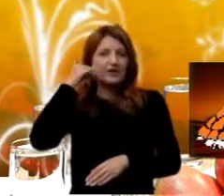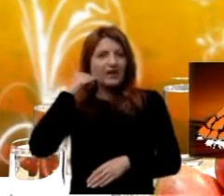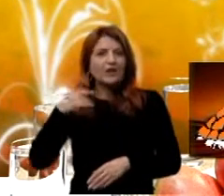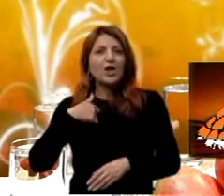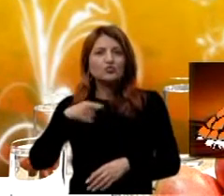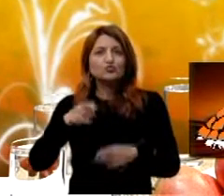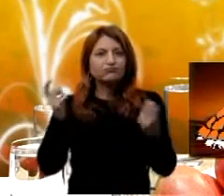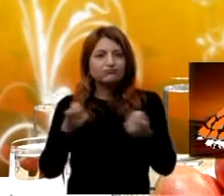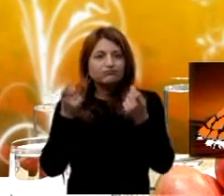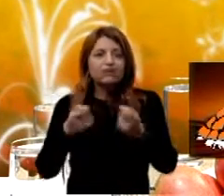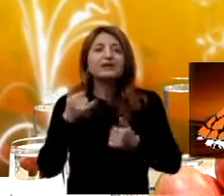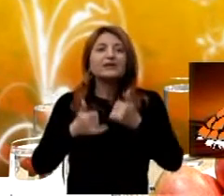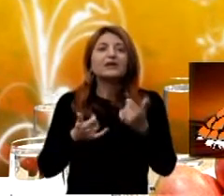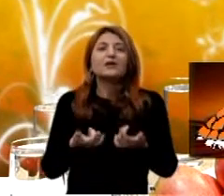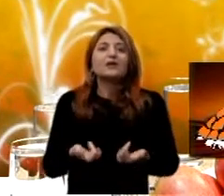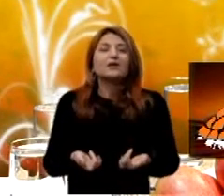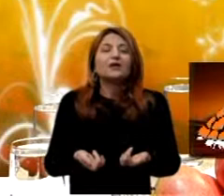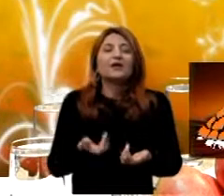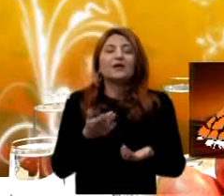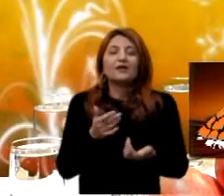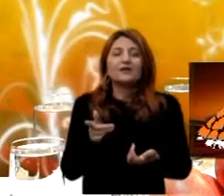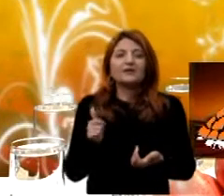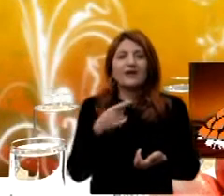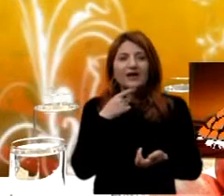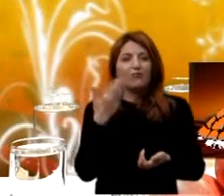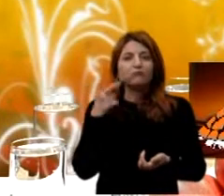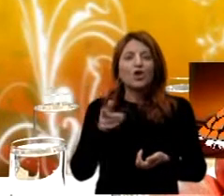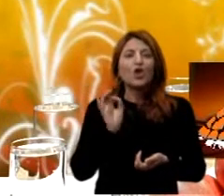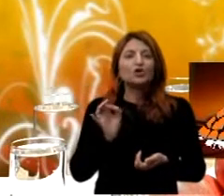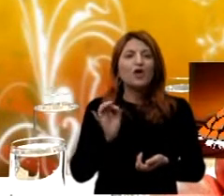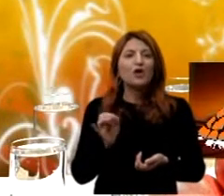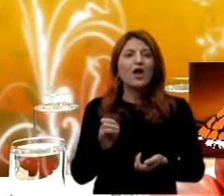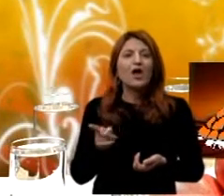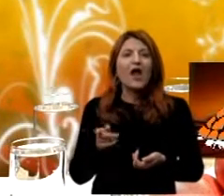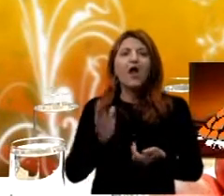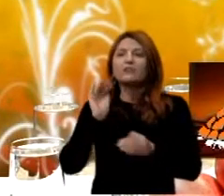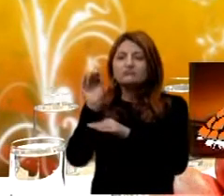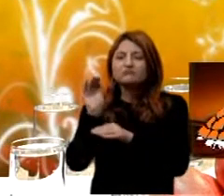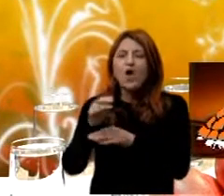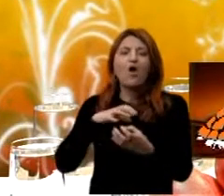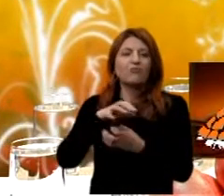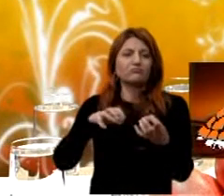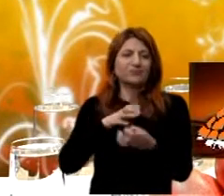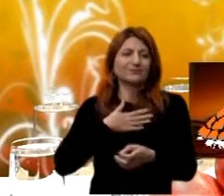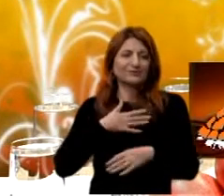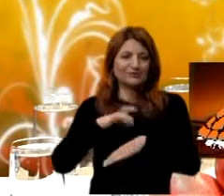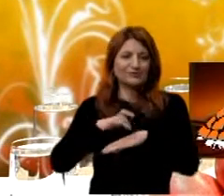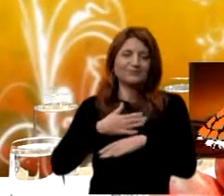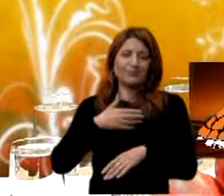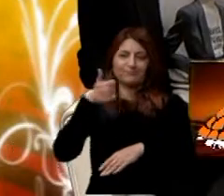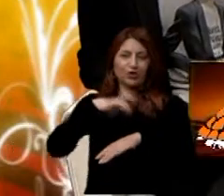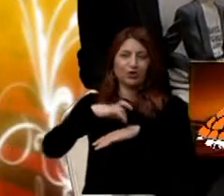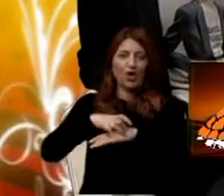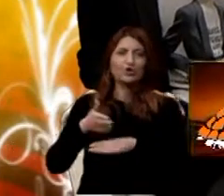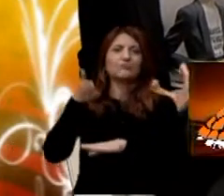to promovirati, a možete mi i vi reći, ali ste već kazali da bi bilo dobro kontaktirati obiteljsku medicinu, prvu kao tako. Prvo